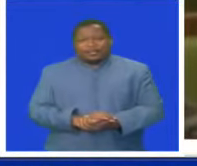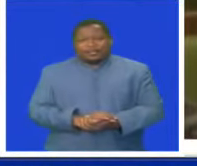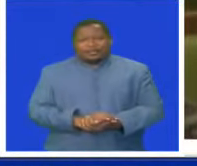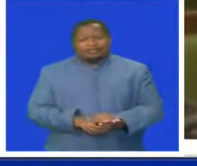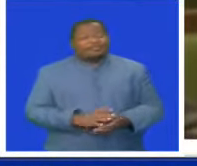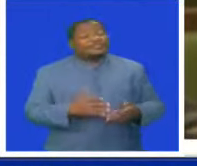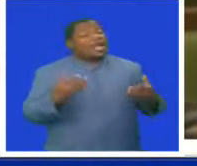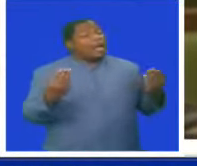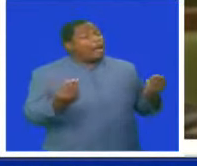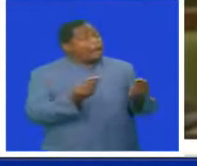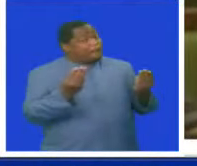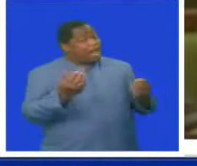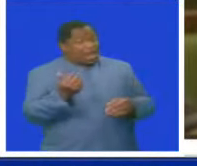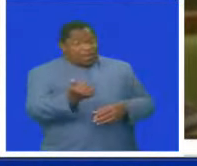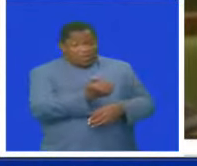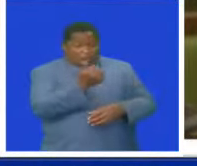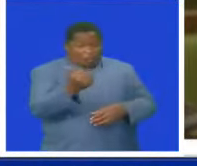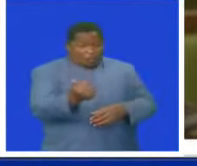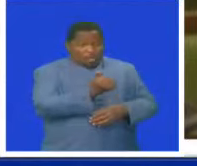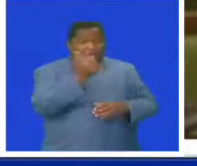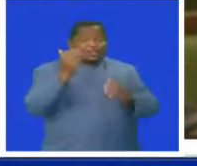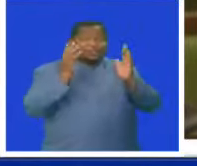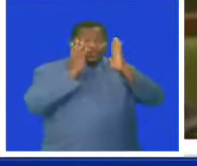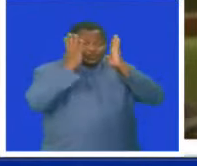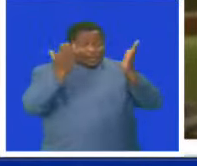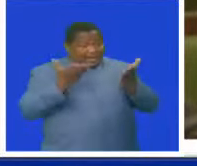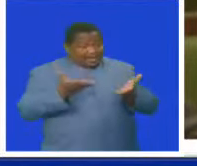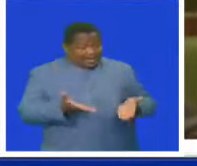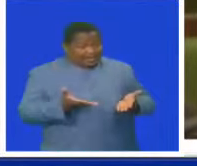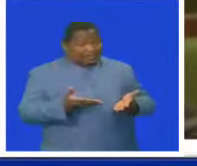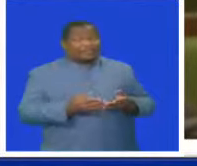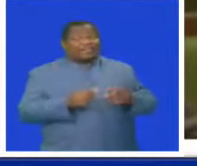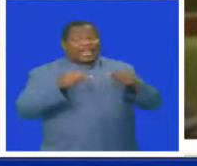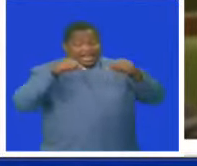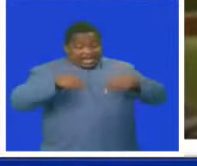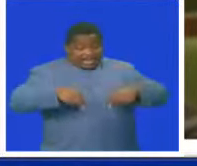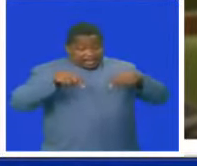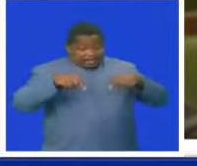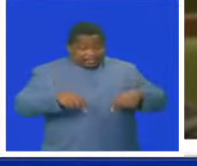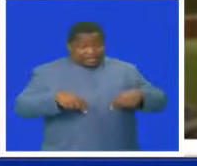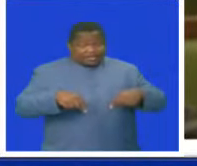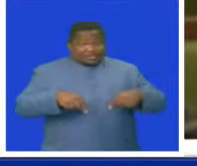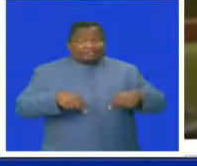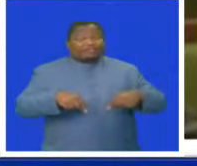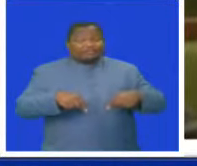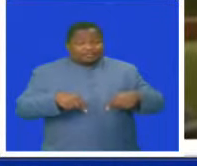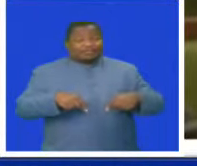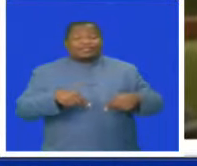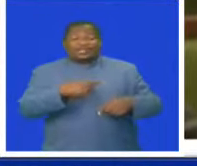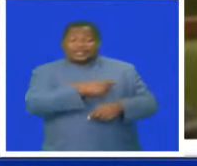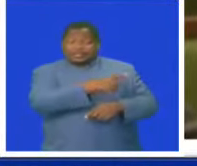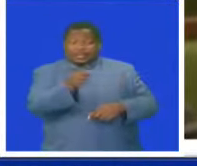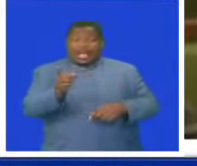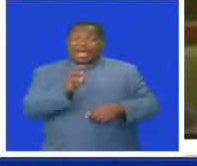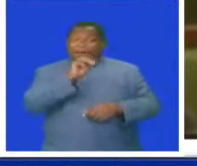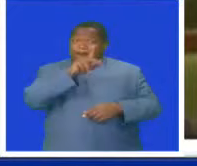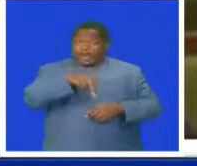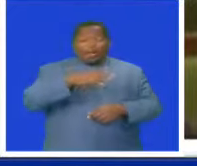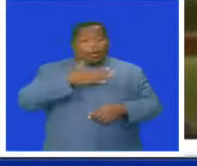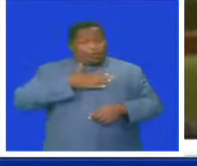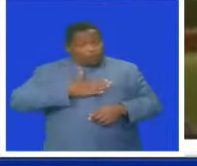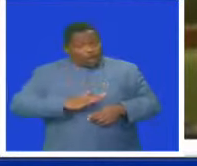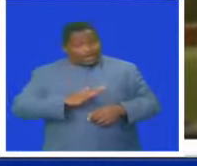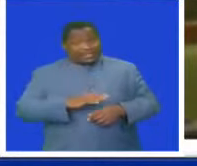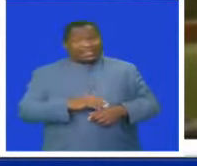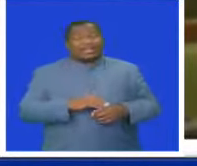odds noma kumadima kepha le bill itawuphasa